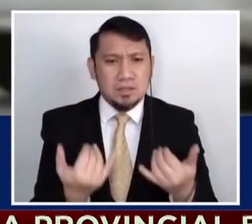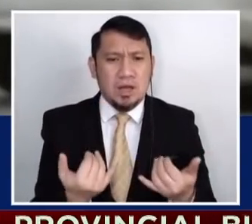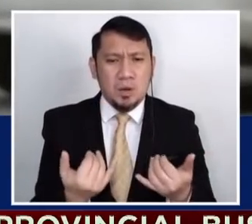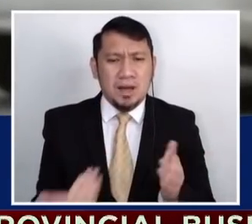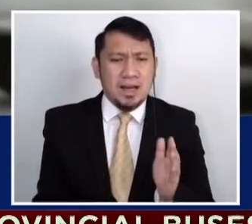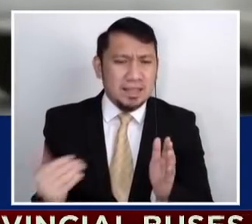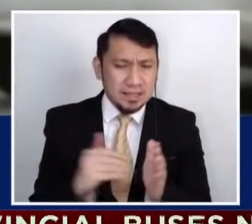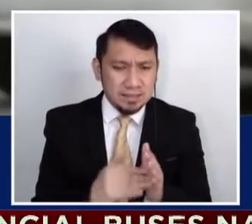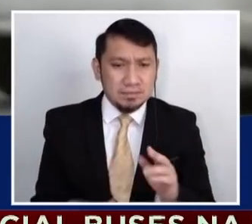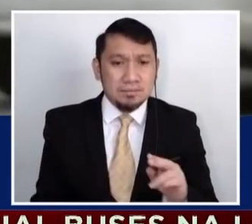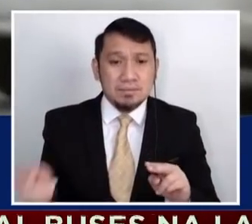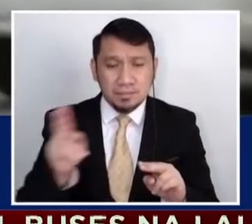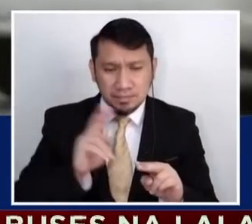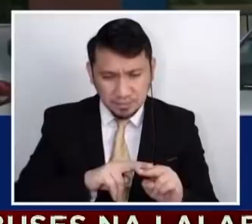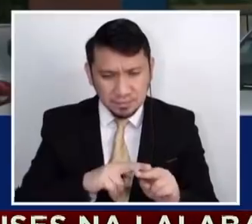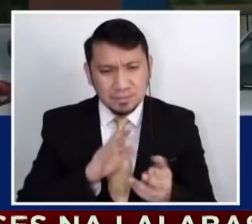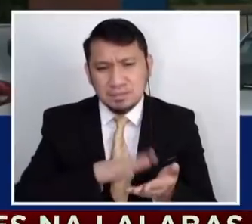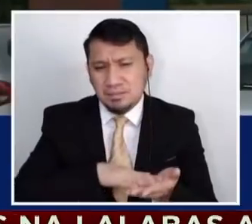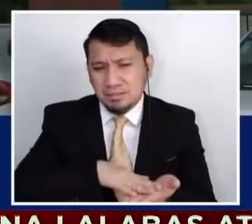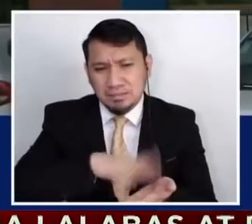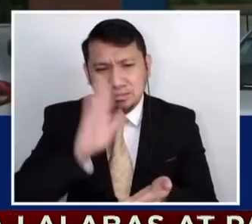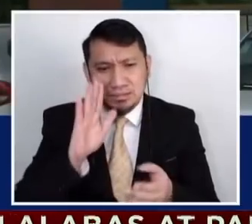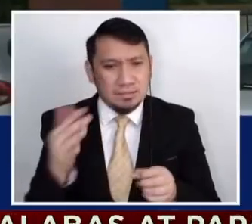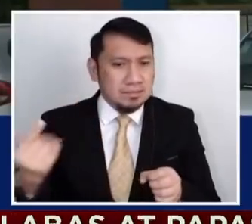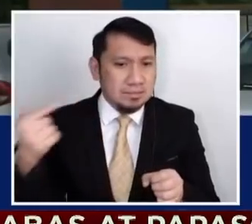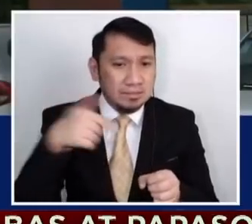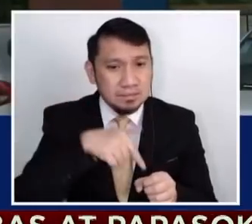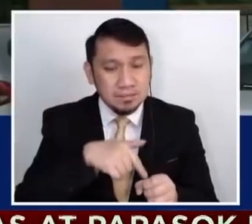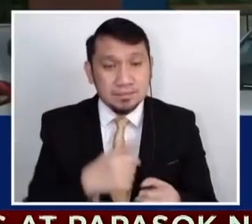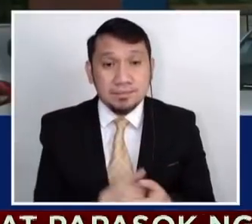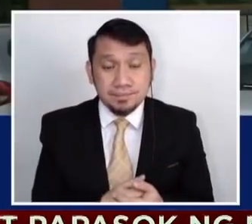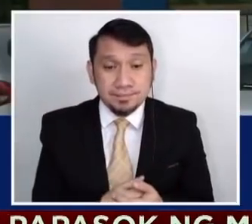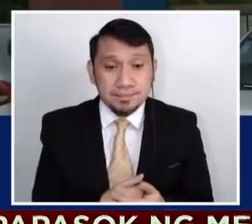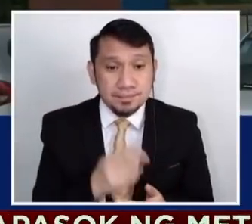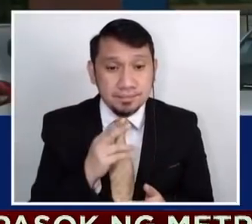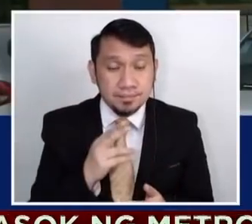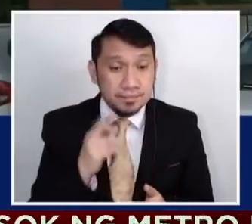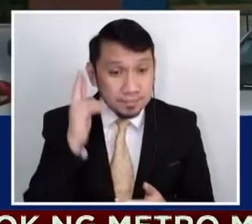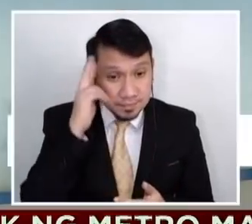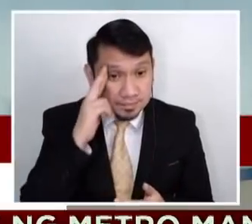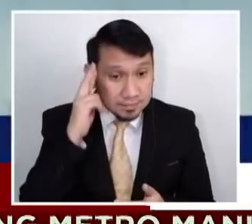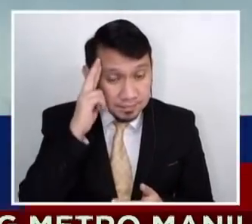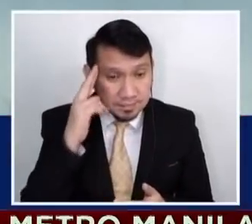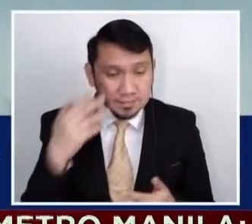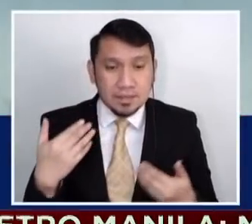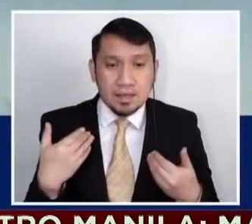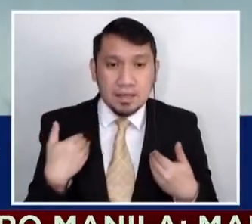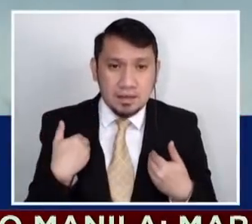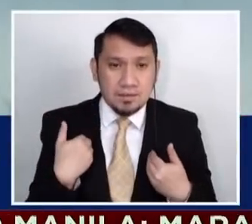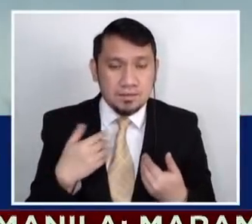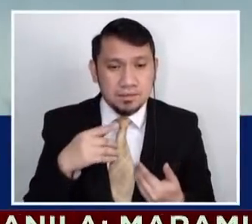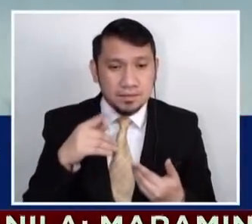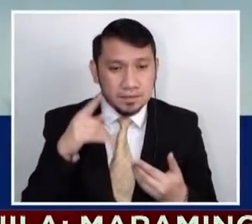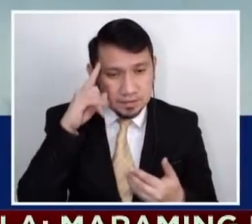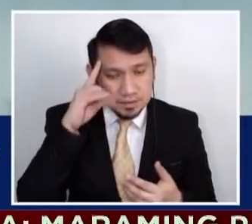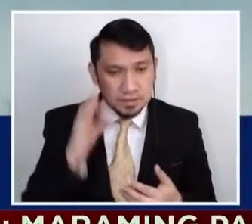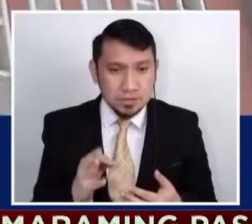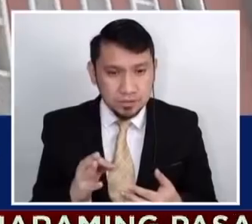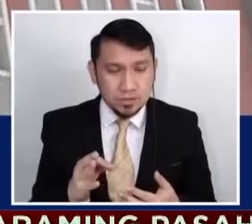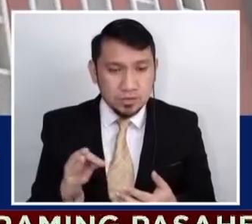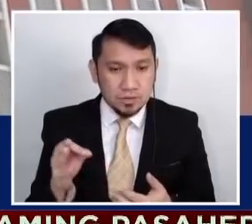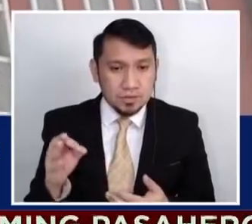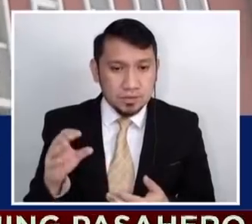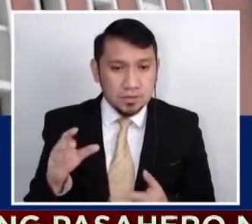ng presyo ng produktong petrolyo. Ang dahilan, may natanggap ngang kopya ng desisyon ng COMELEC ang LTFRB